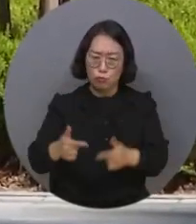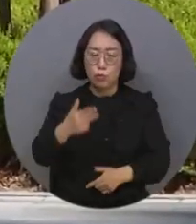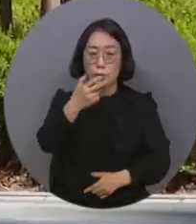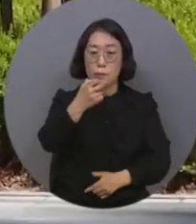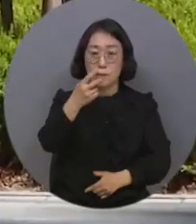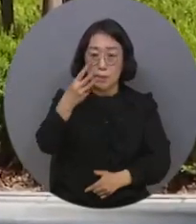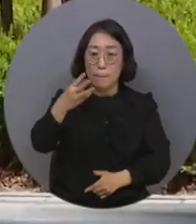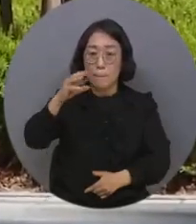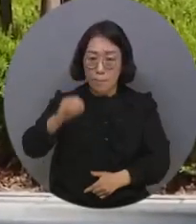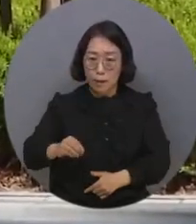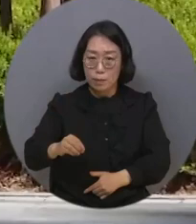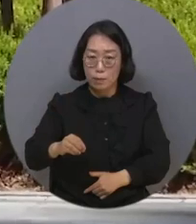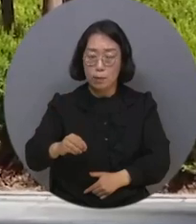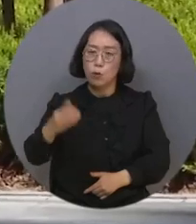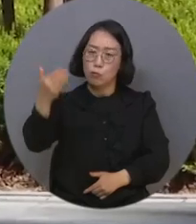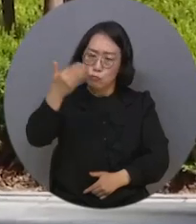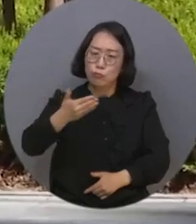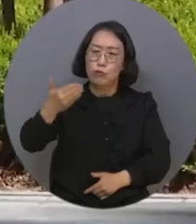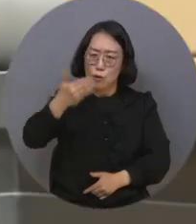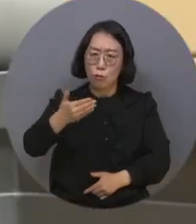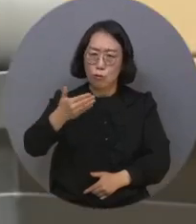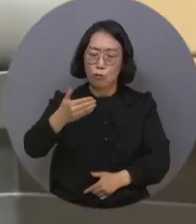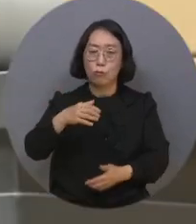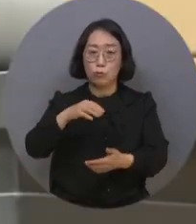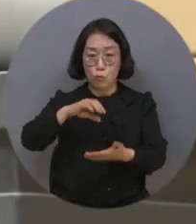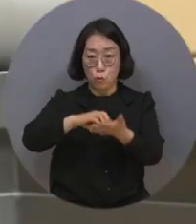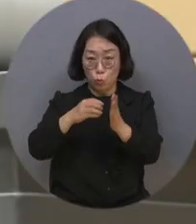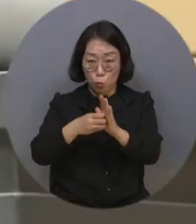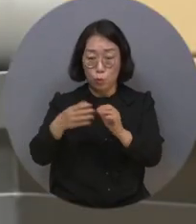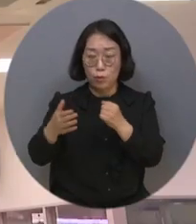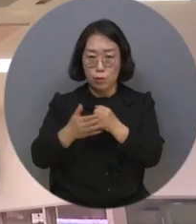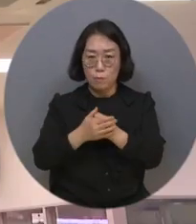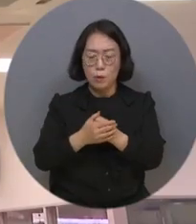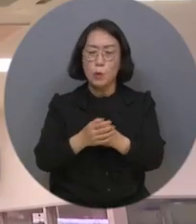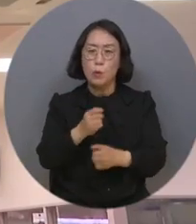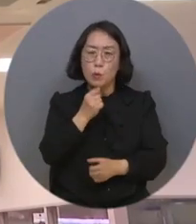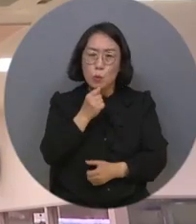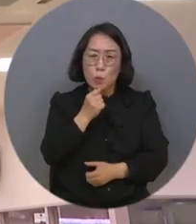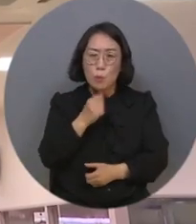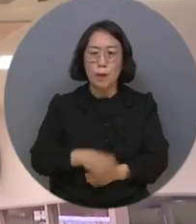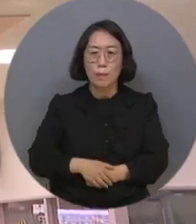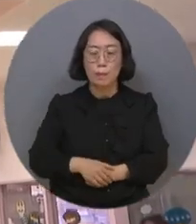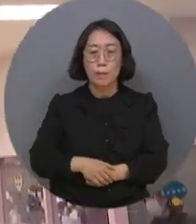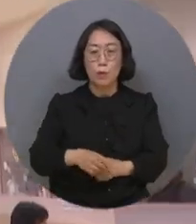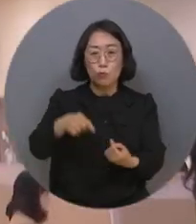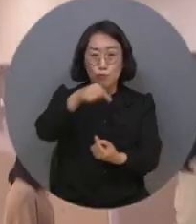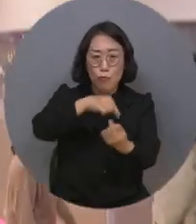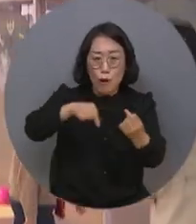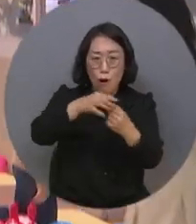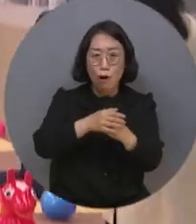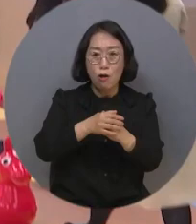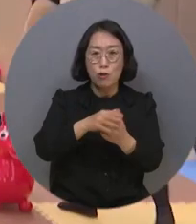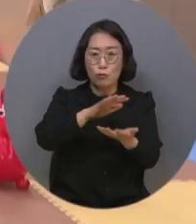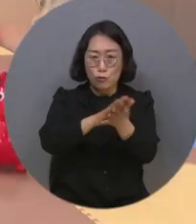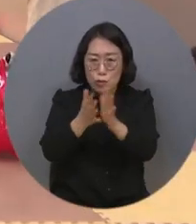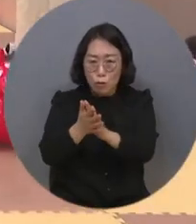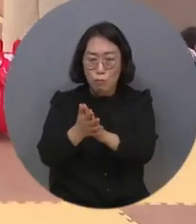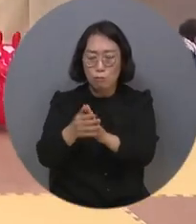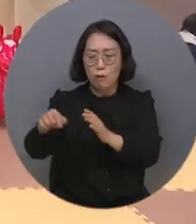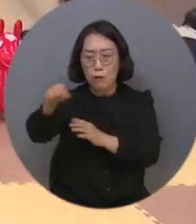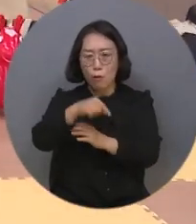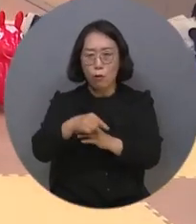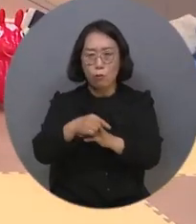73만 9천여 명 수준이 될 것으로 예상됨에 따라 소규모 국공립 유치원과 사립 유치원 폐원이 증가하는 등